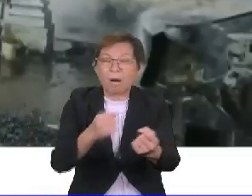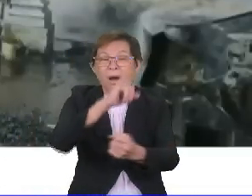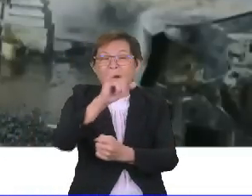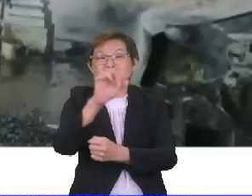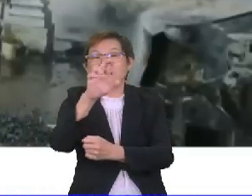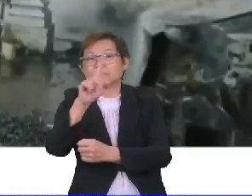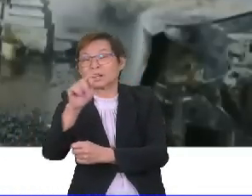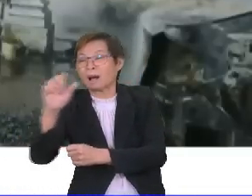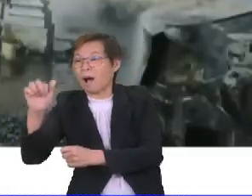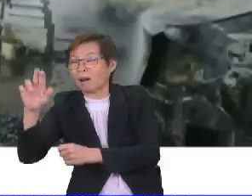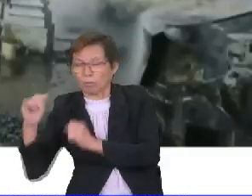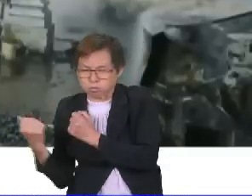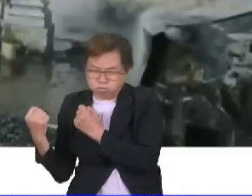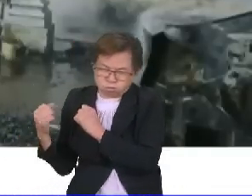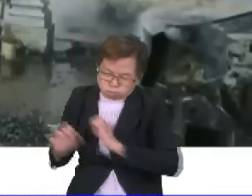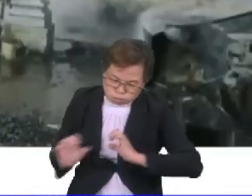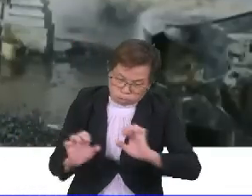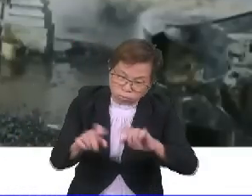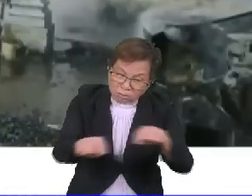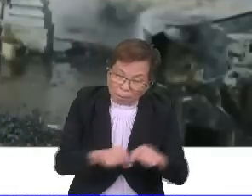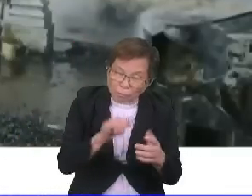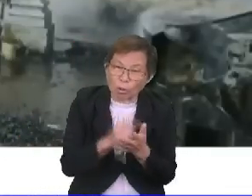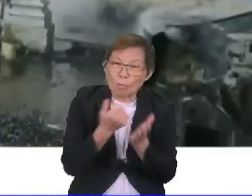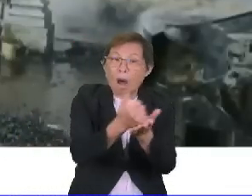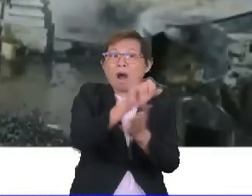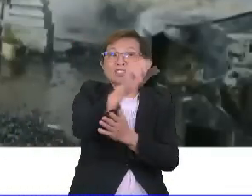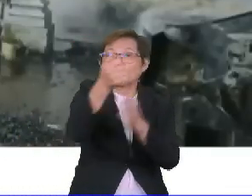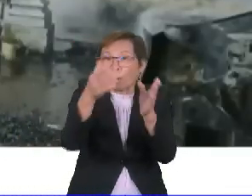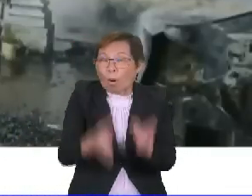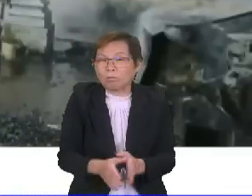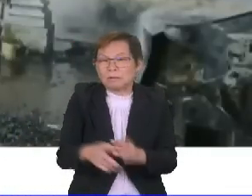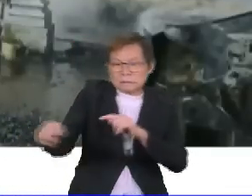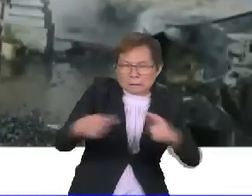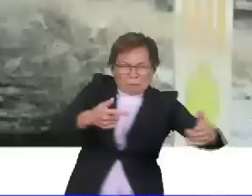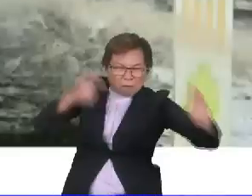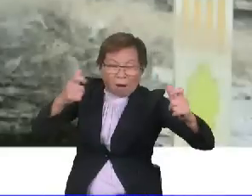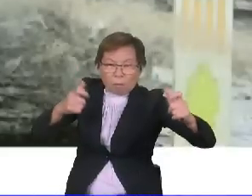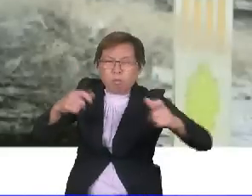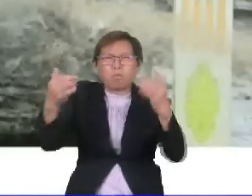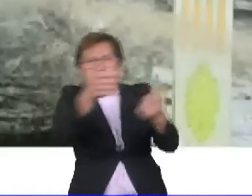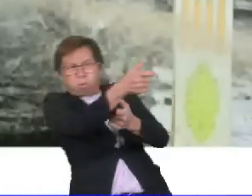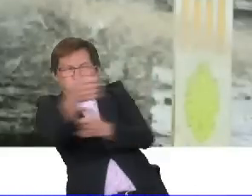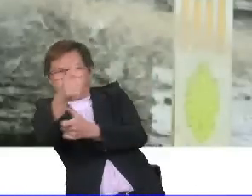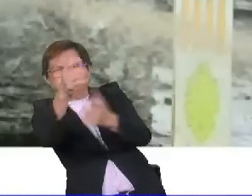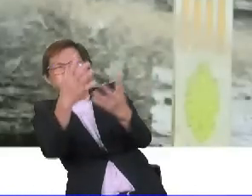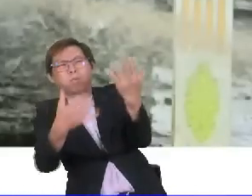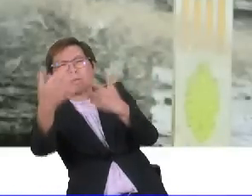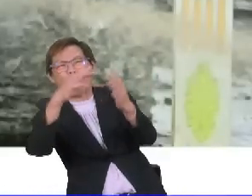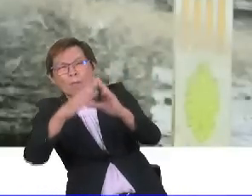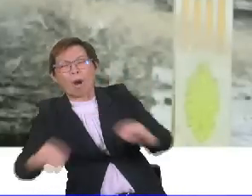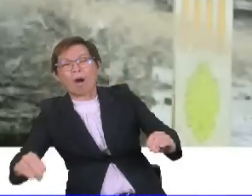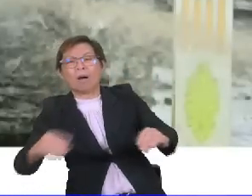lokasi kejadian sebaik dihubungi dibantu 10 anggota pihaknya mengambil tindakan pantas memadamkan kebakaran dan